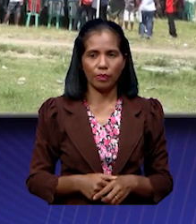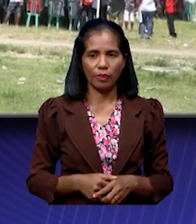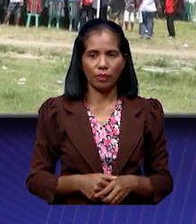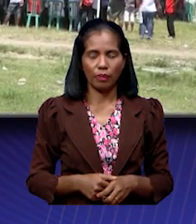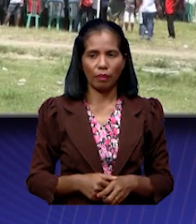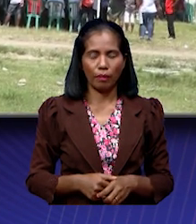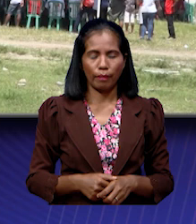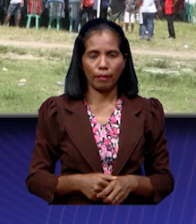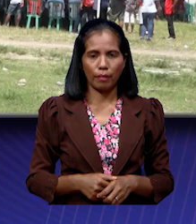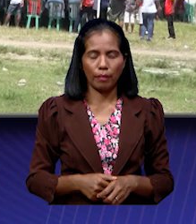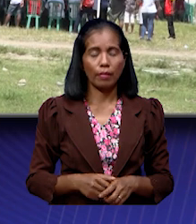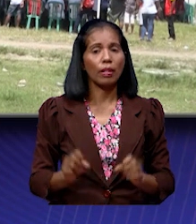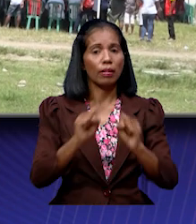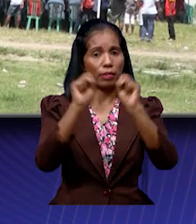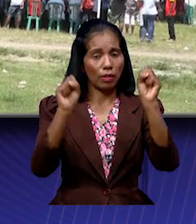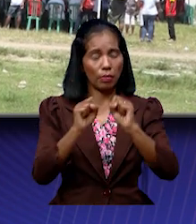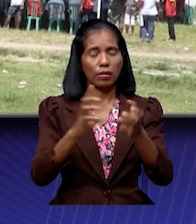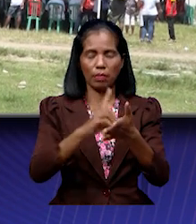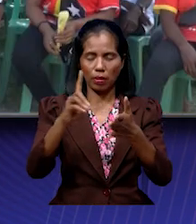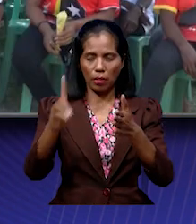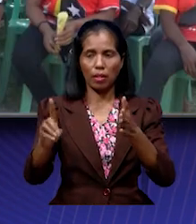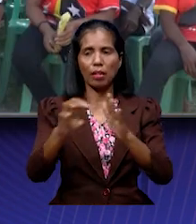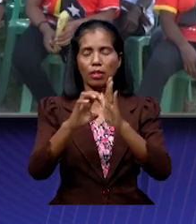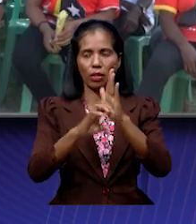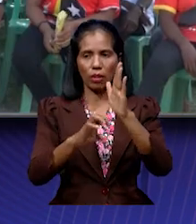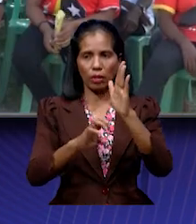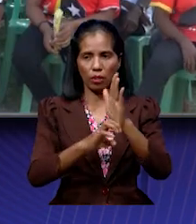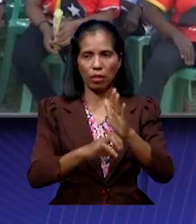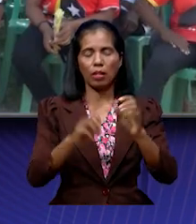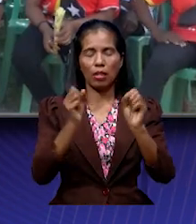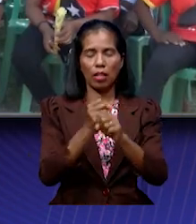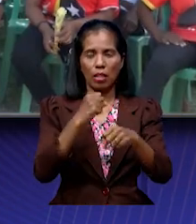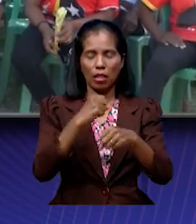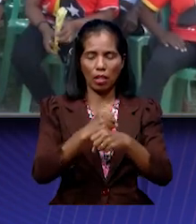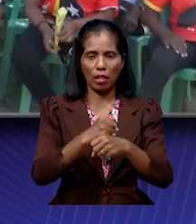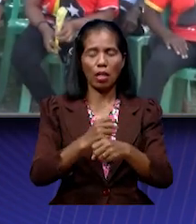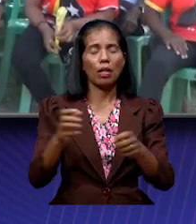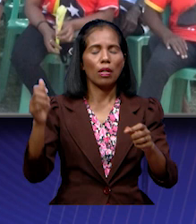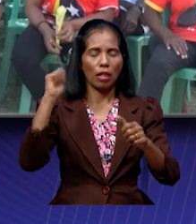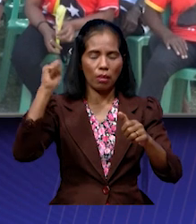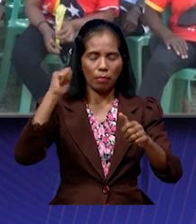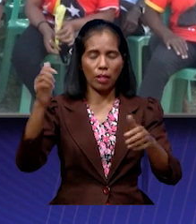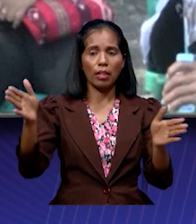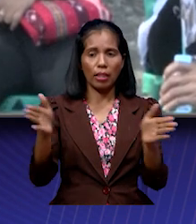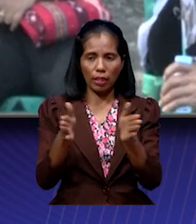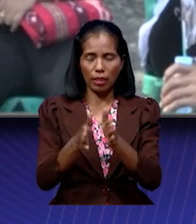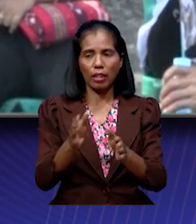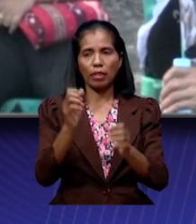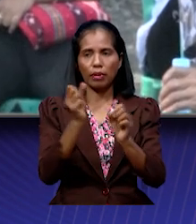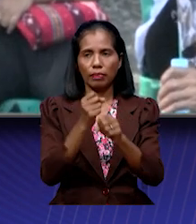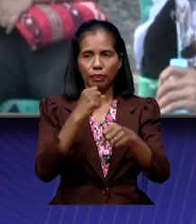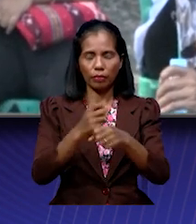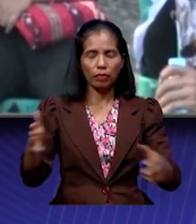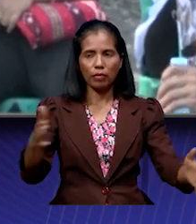Sábado semana ne, estrutura militante Fretilin ia posto na infeto halo mini campanha ia campo futebol Mercado Taibesi, hodi ha